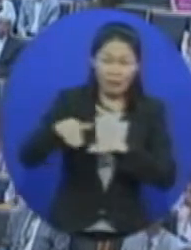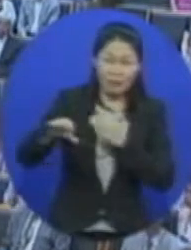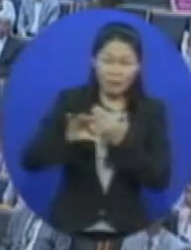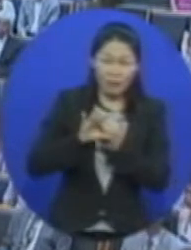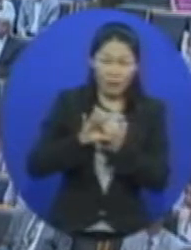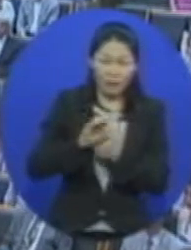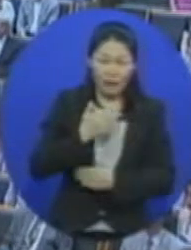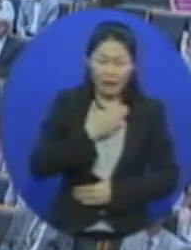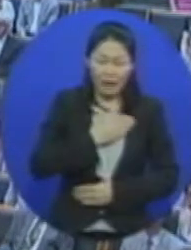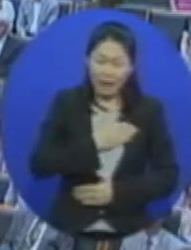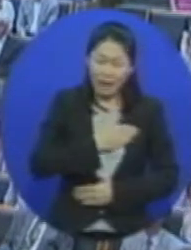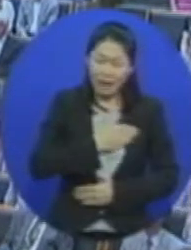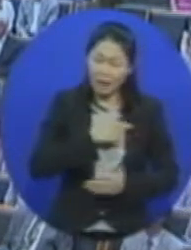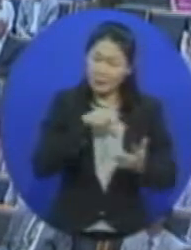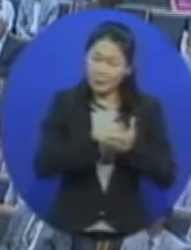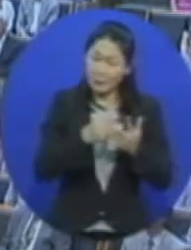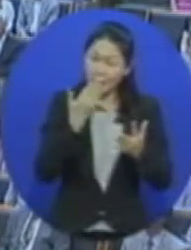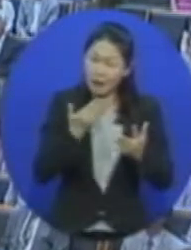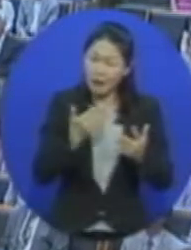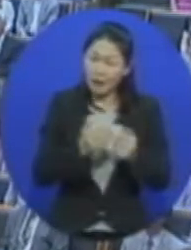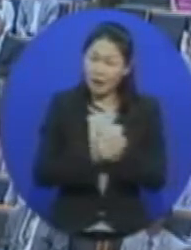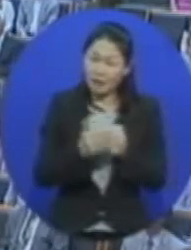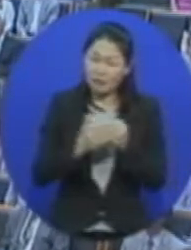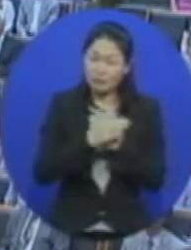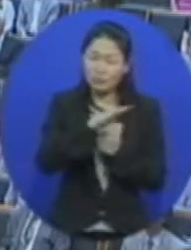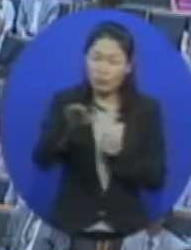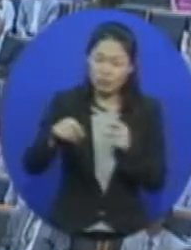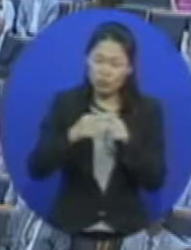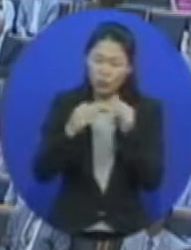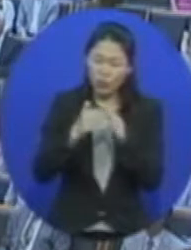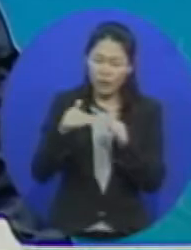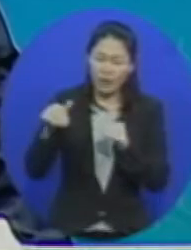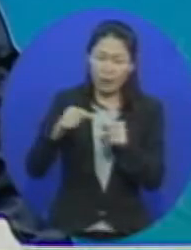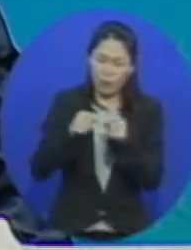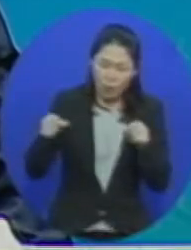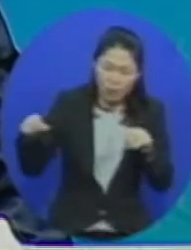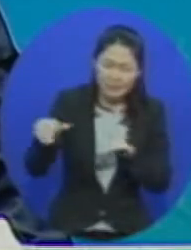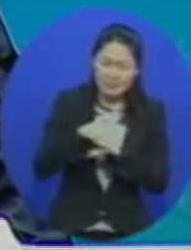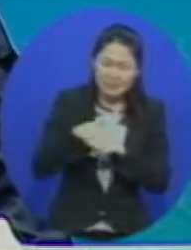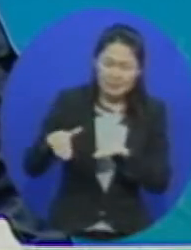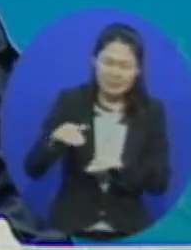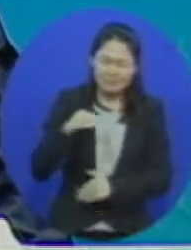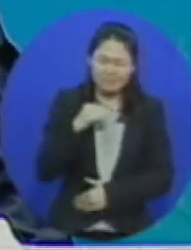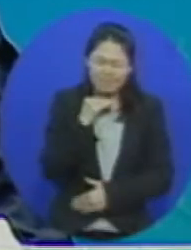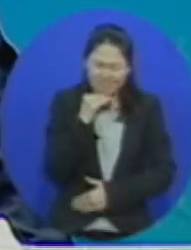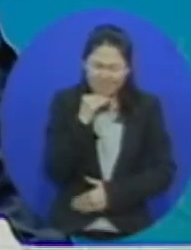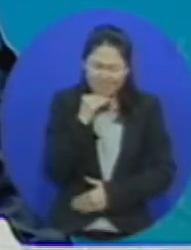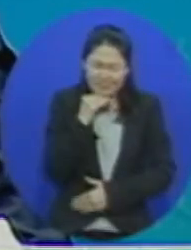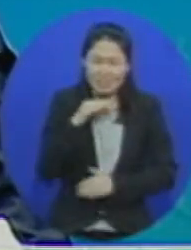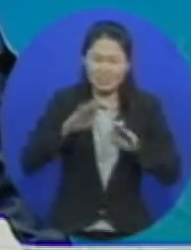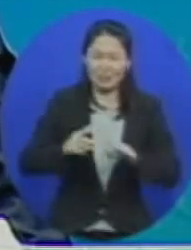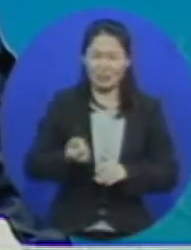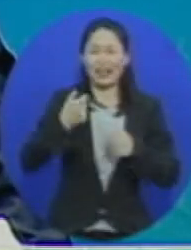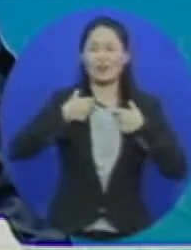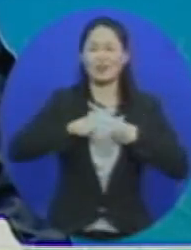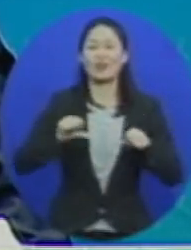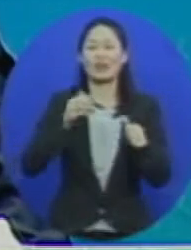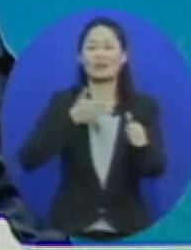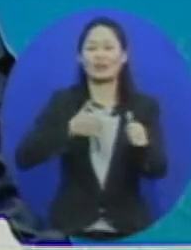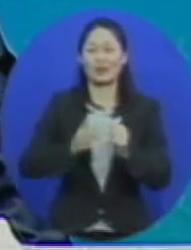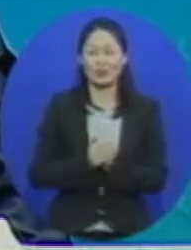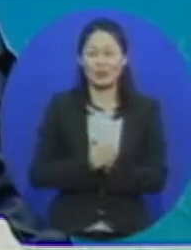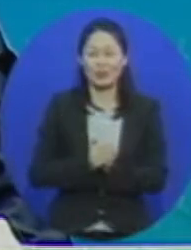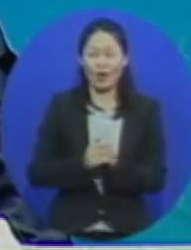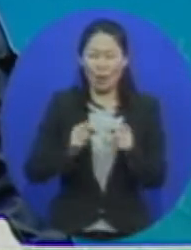않습니다 그거 생각하고 오래 다니는 것만 버티는 분들은 지금 빨리 포기하세요 4